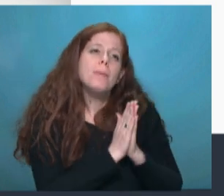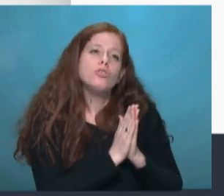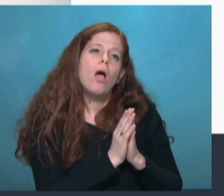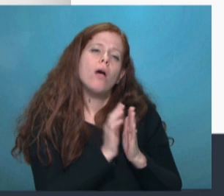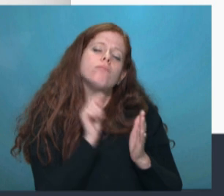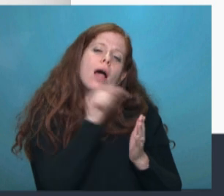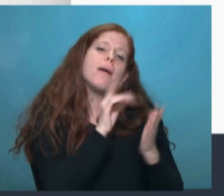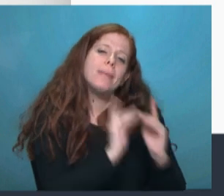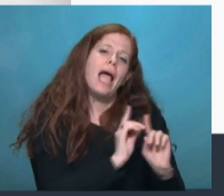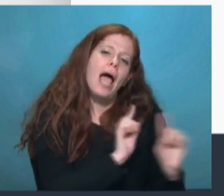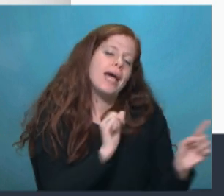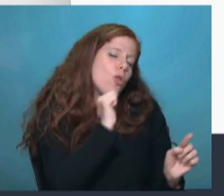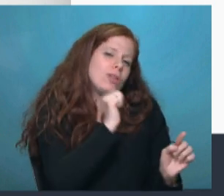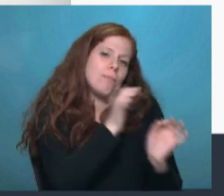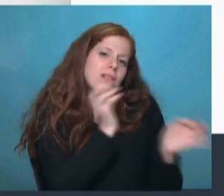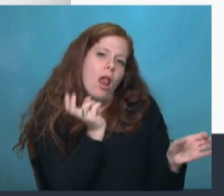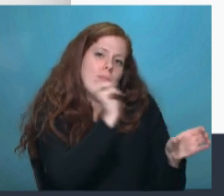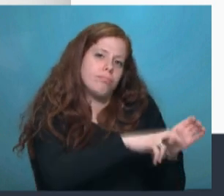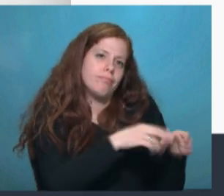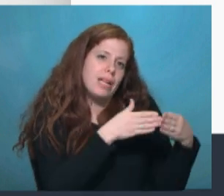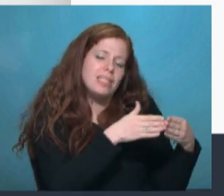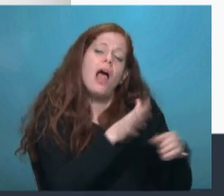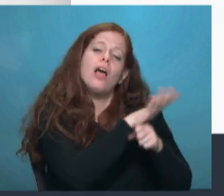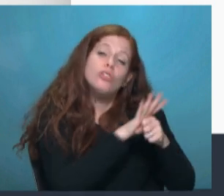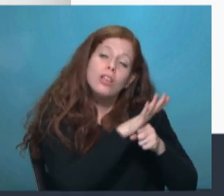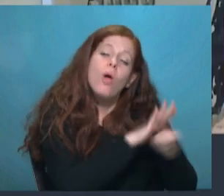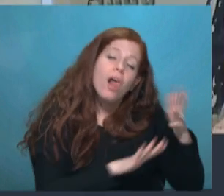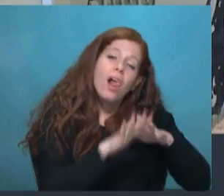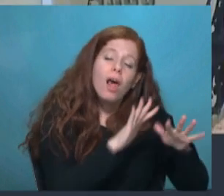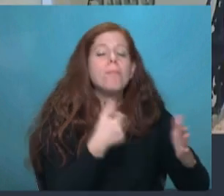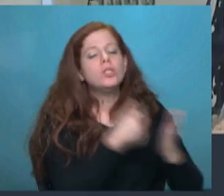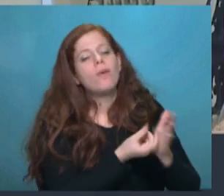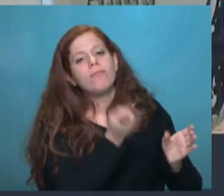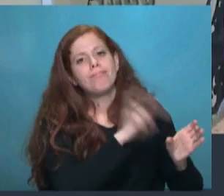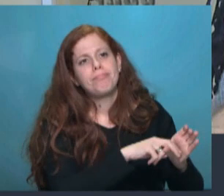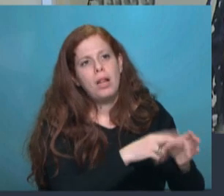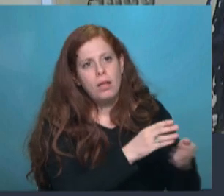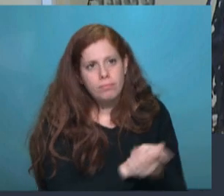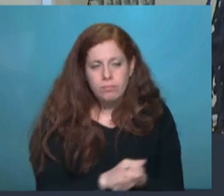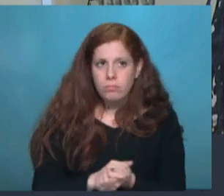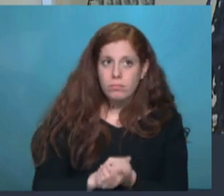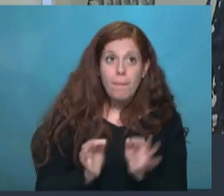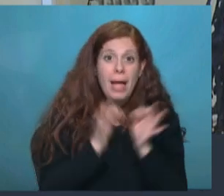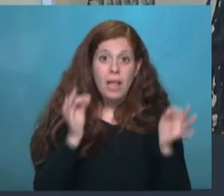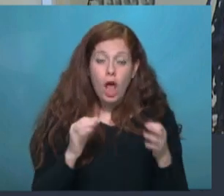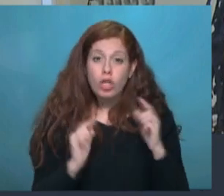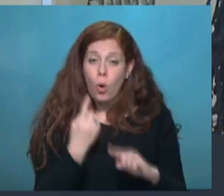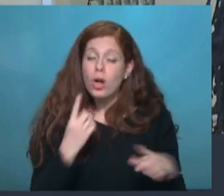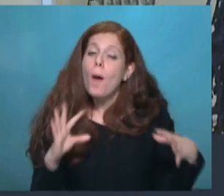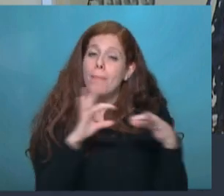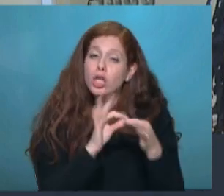אחרים ולא רצה בהתחלה גם לעלות. שכנעו אותה, הצליחה, עלתה בסוף. אנחנו מתחילת האירוע בקשר עם המשפחות ועם